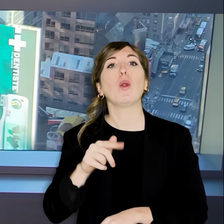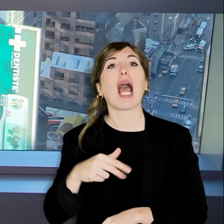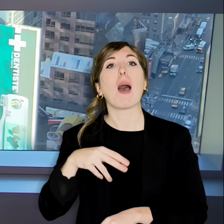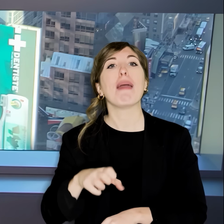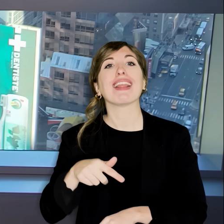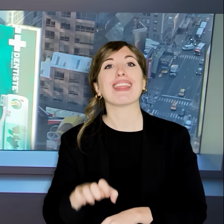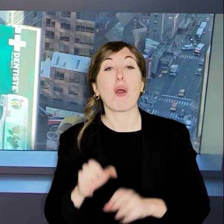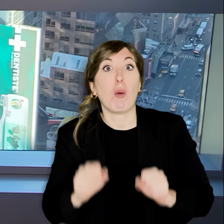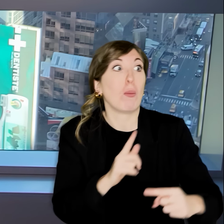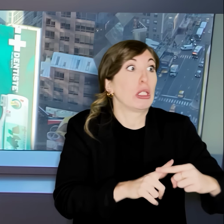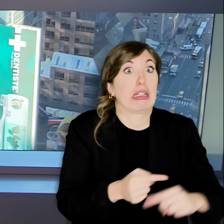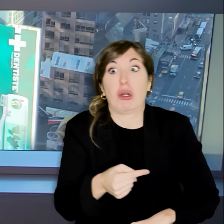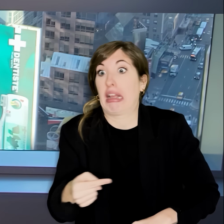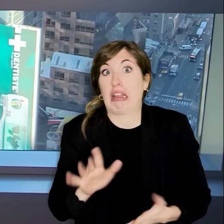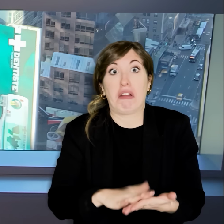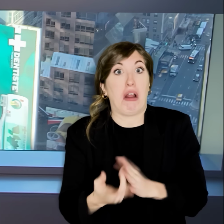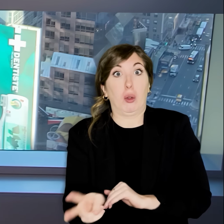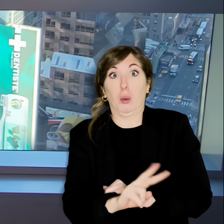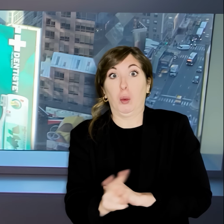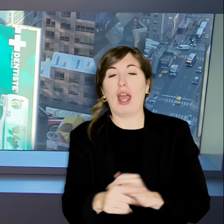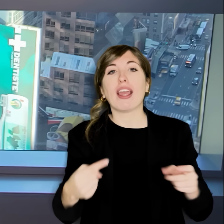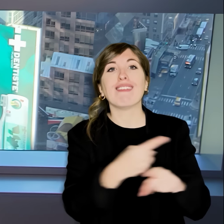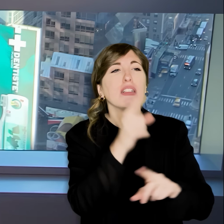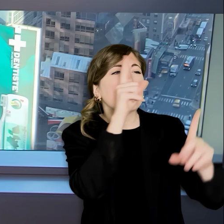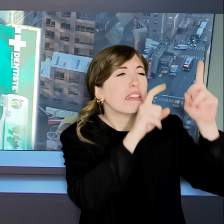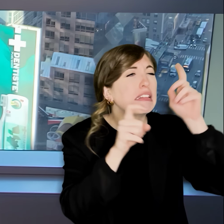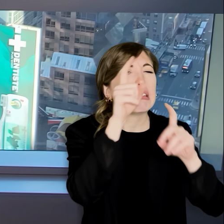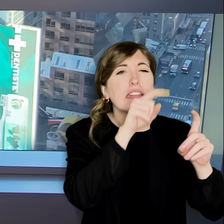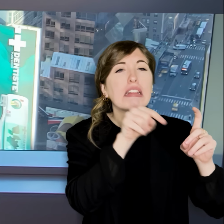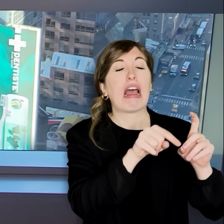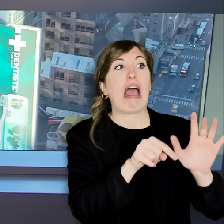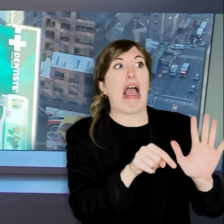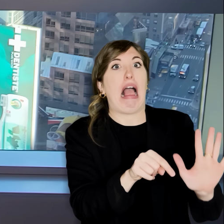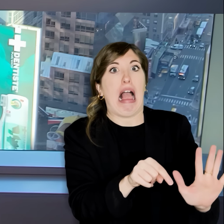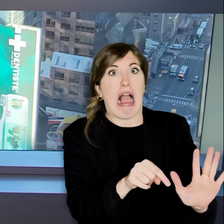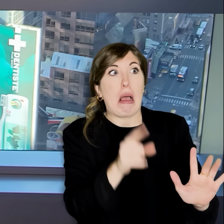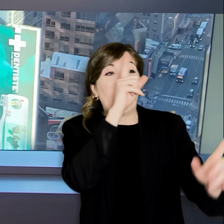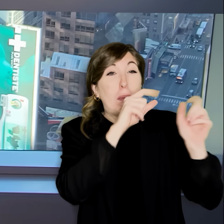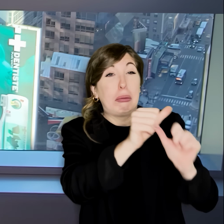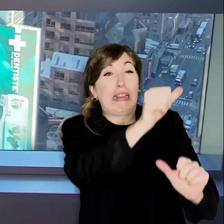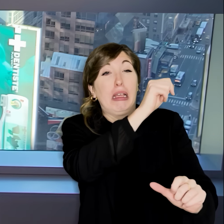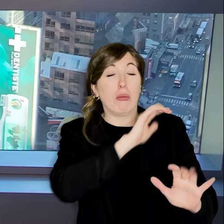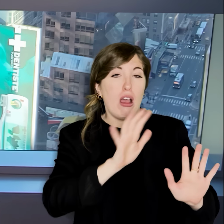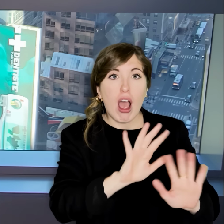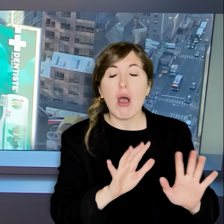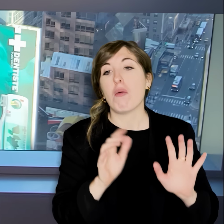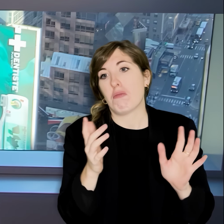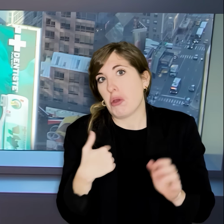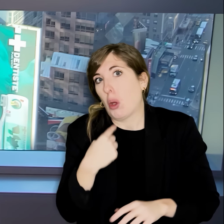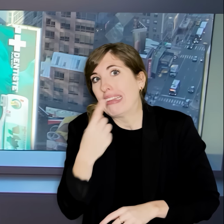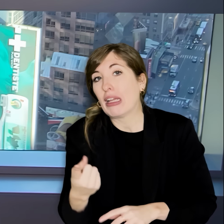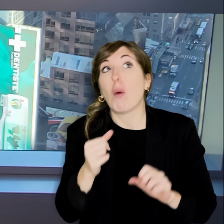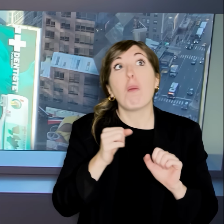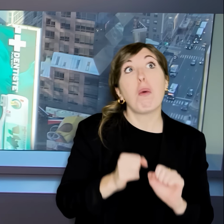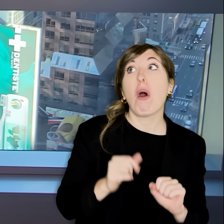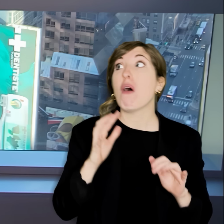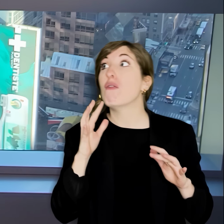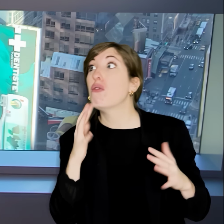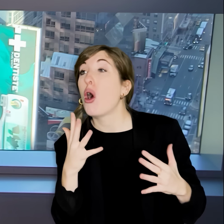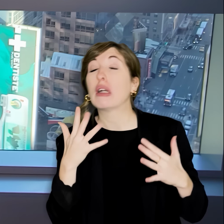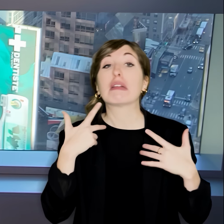preoccuparmi perché mi occupo prima non ti dico ma sì potrebbe C Magari se non